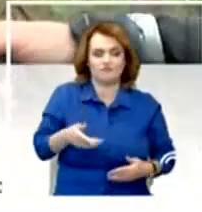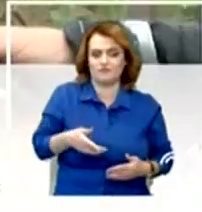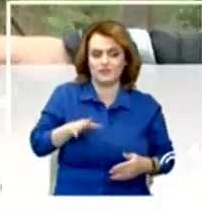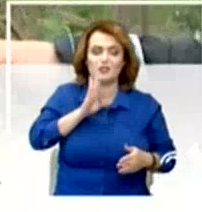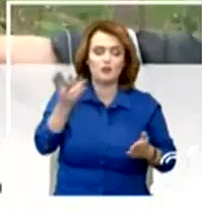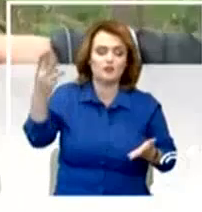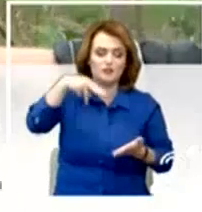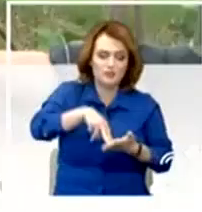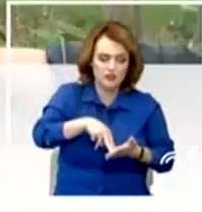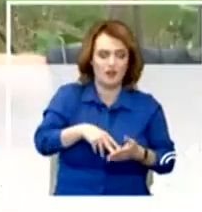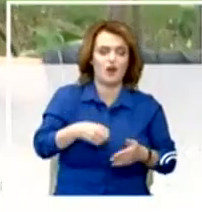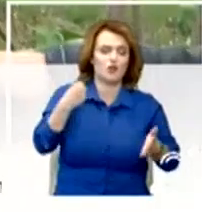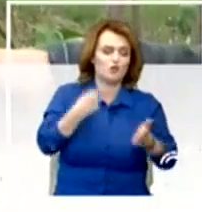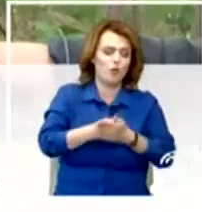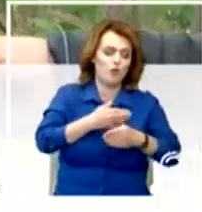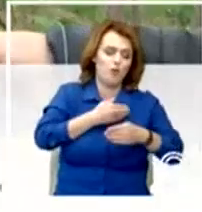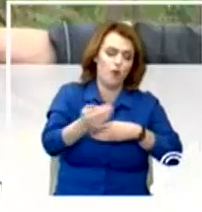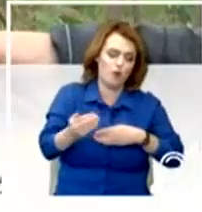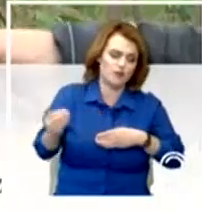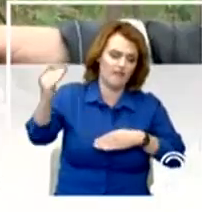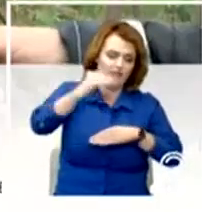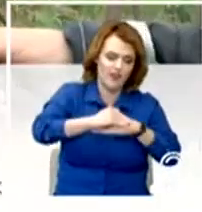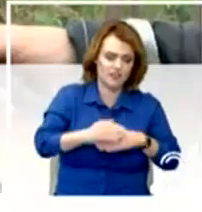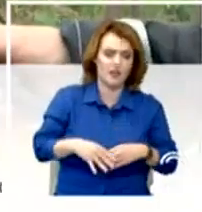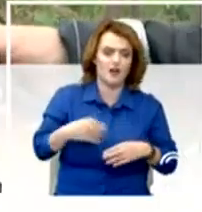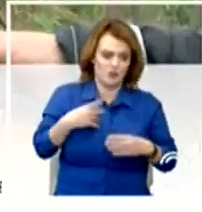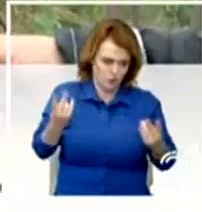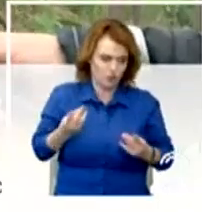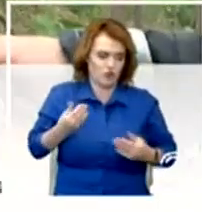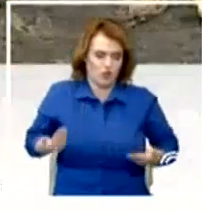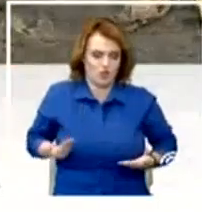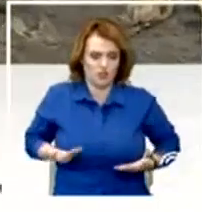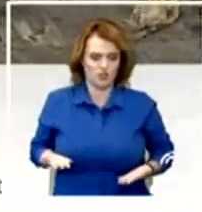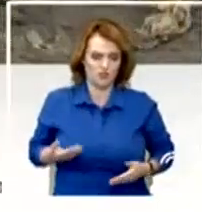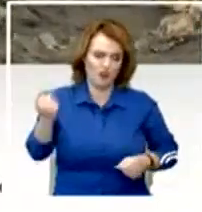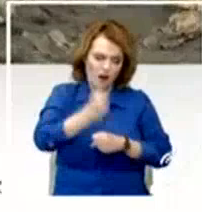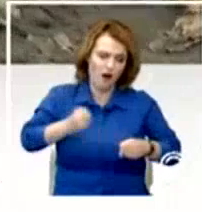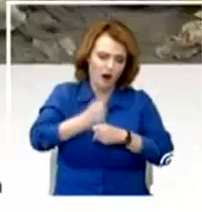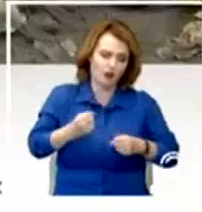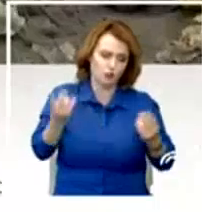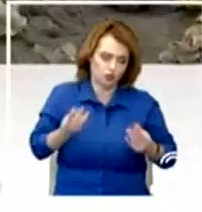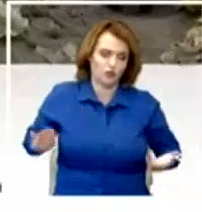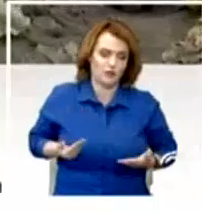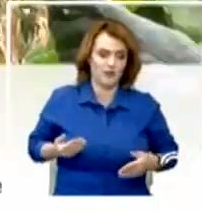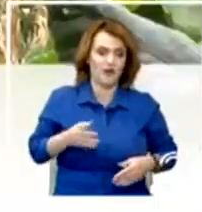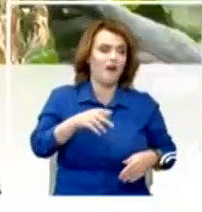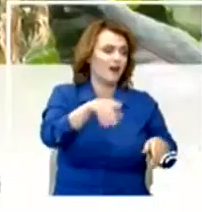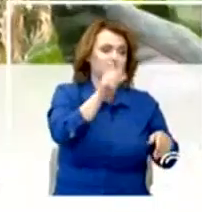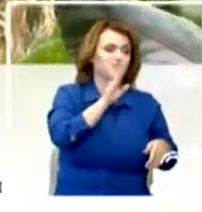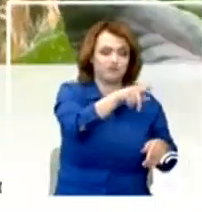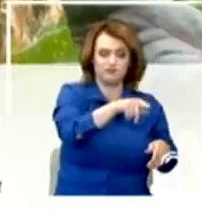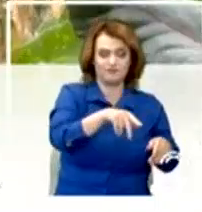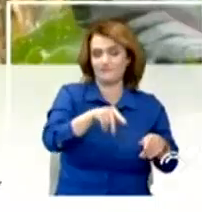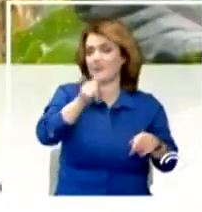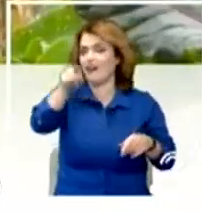Dimineața ne scolăm, muncim, seara până seara muncim și asta e, muncim, trebuie să trăim cumva. Iar ca Zinaida sunt și alte femei care spun că